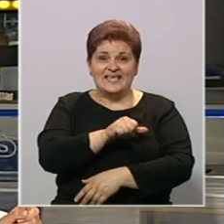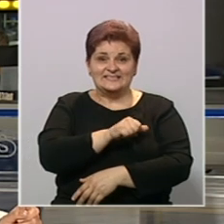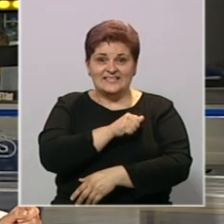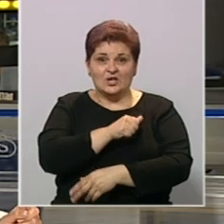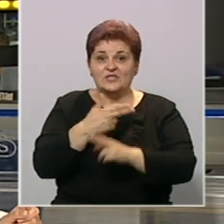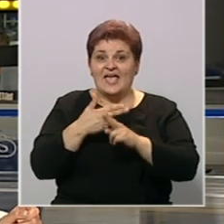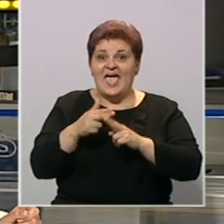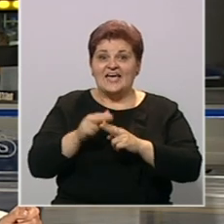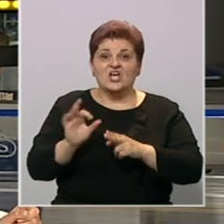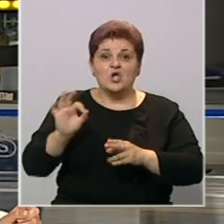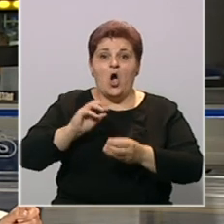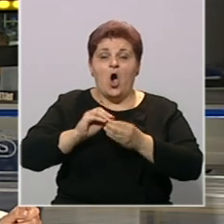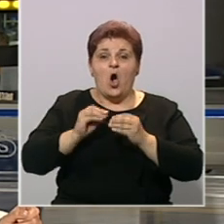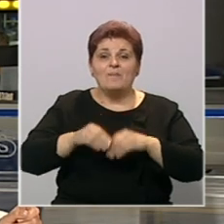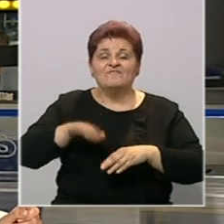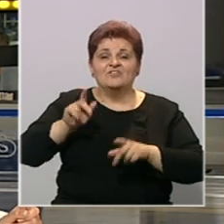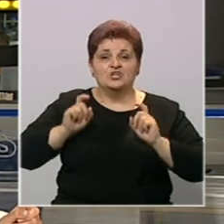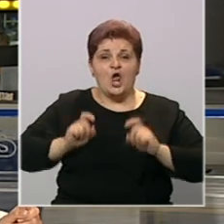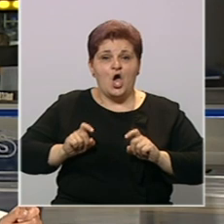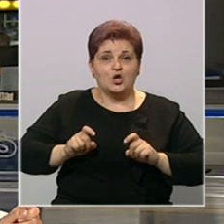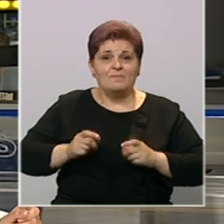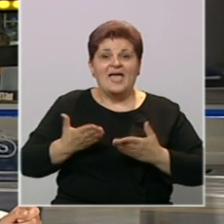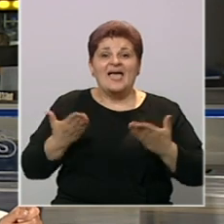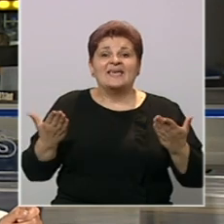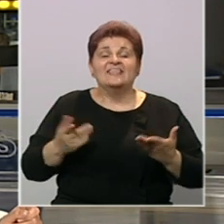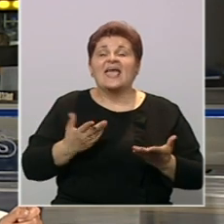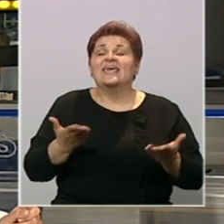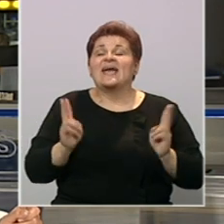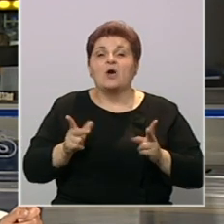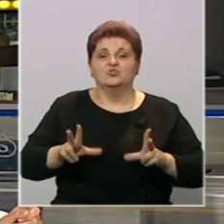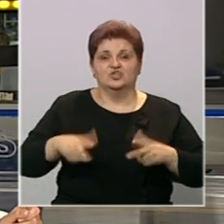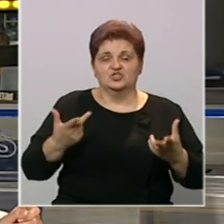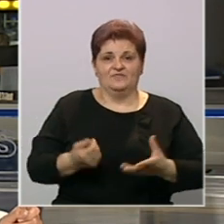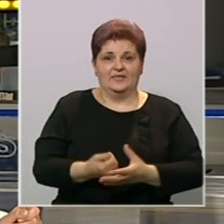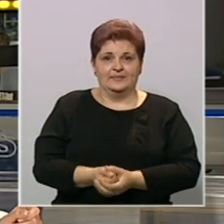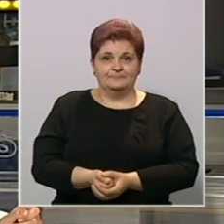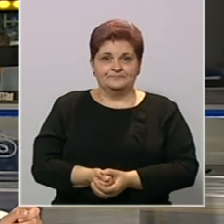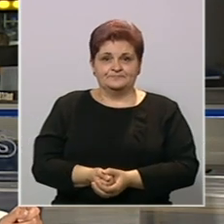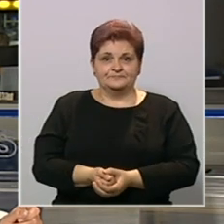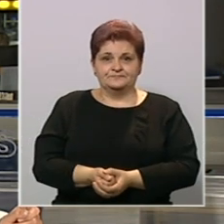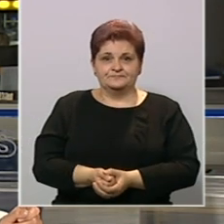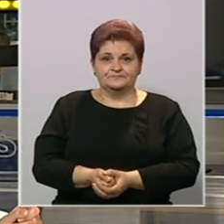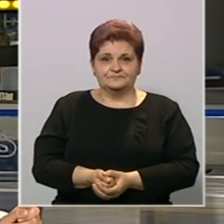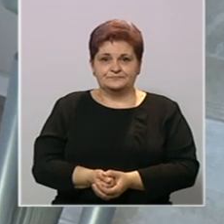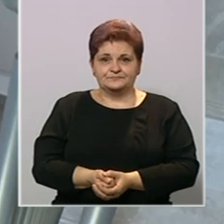godine riješiti osnovni problem većine Roma, gdje i od čega živjeti.